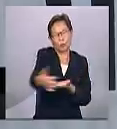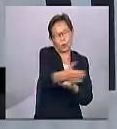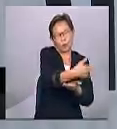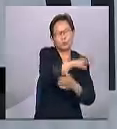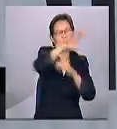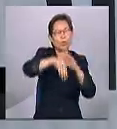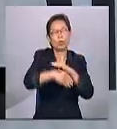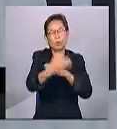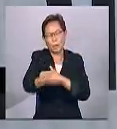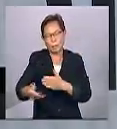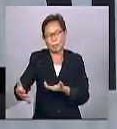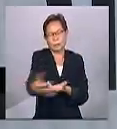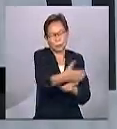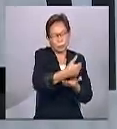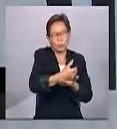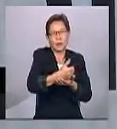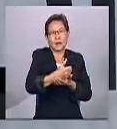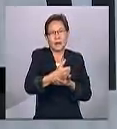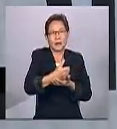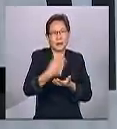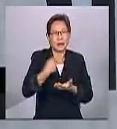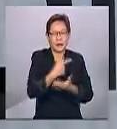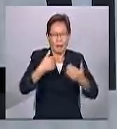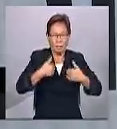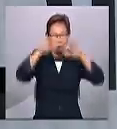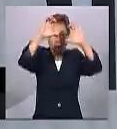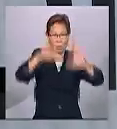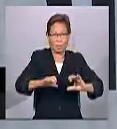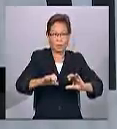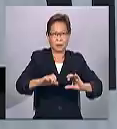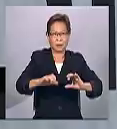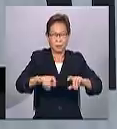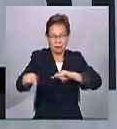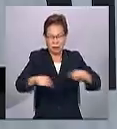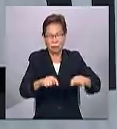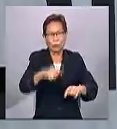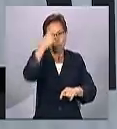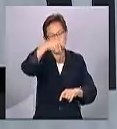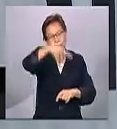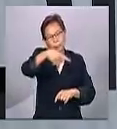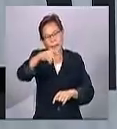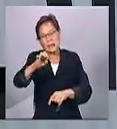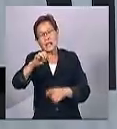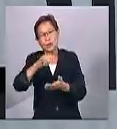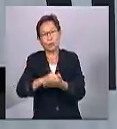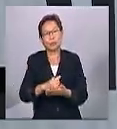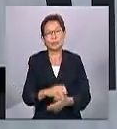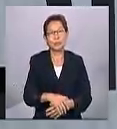semua PPE tu, kita ada cara untuk kita mengambil tindakan untuk PPE tersebut. Kalau possible macam mana